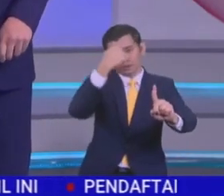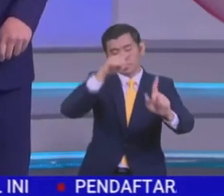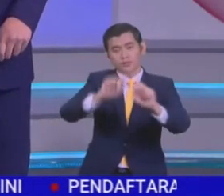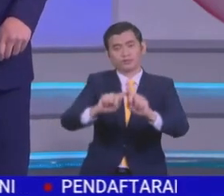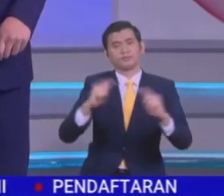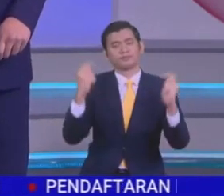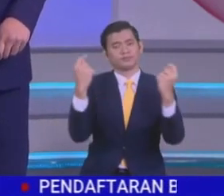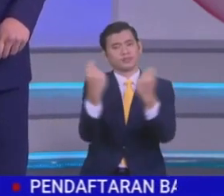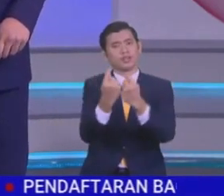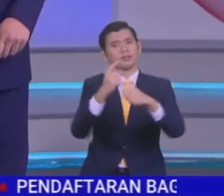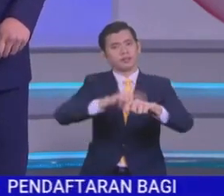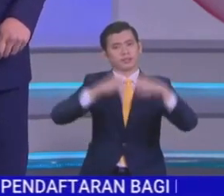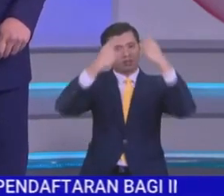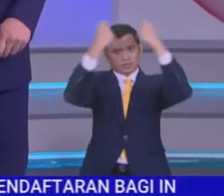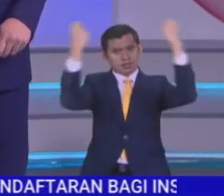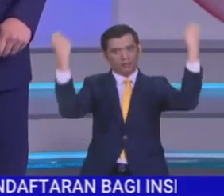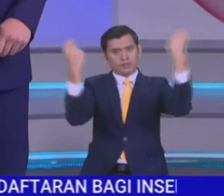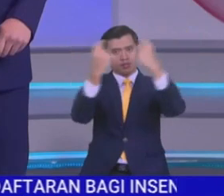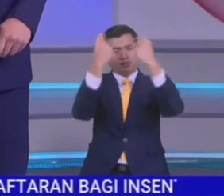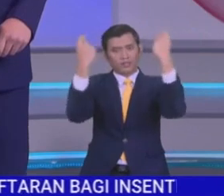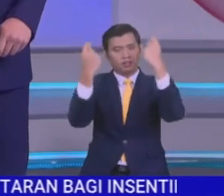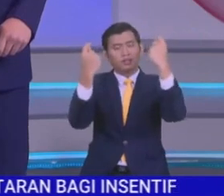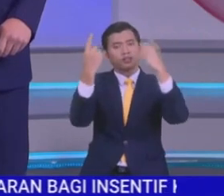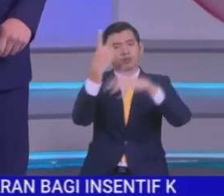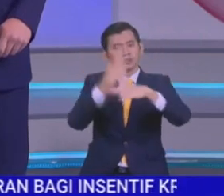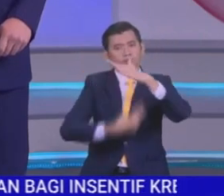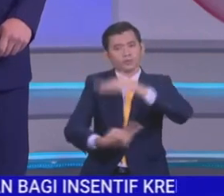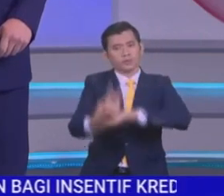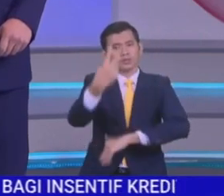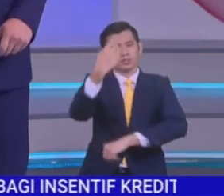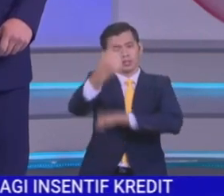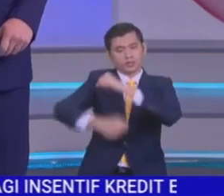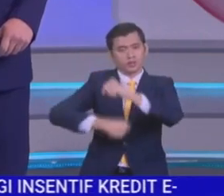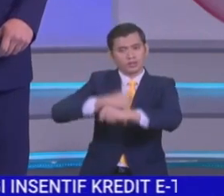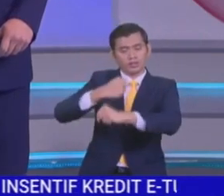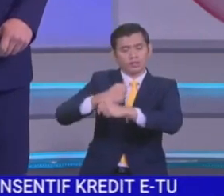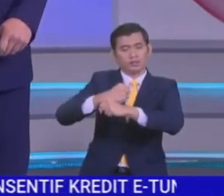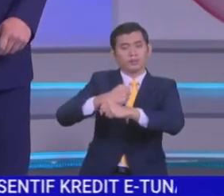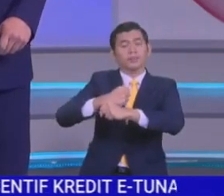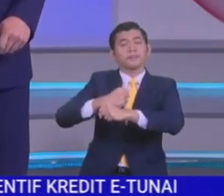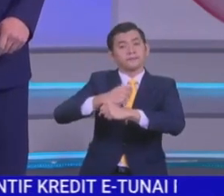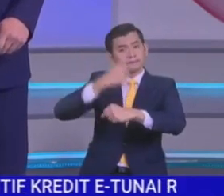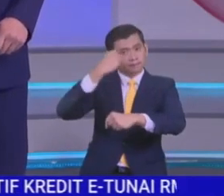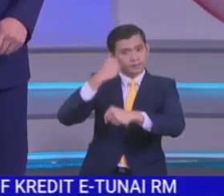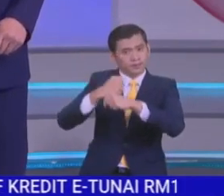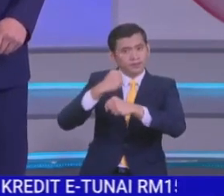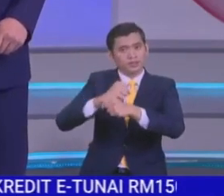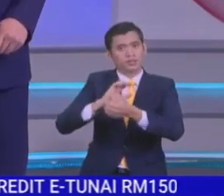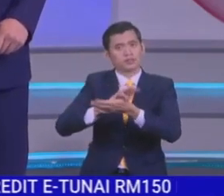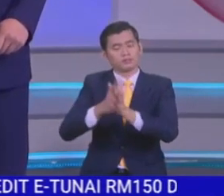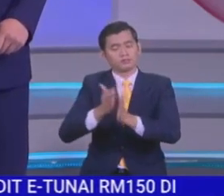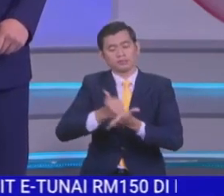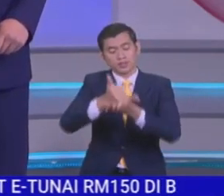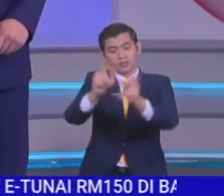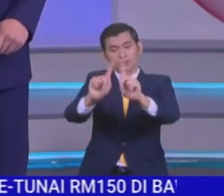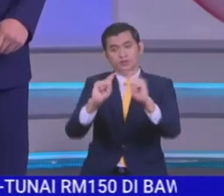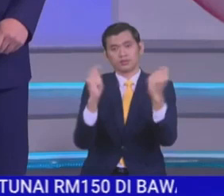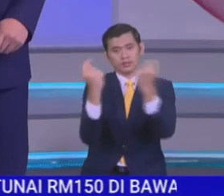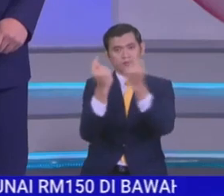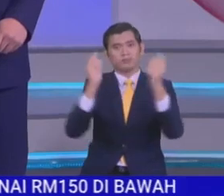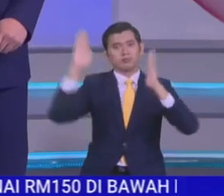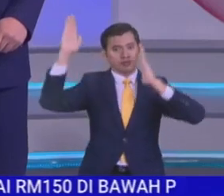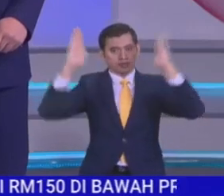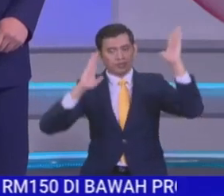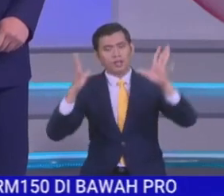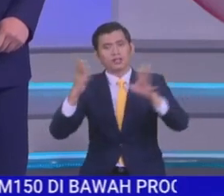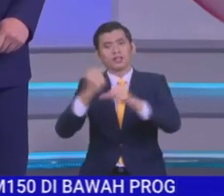pasukannya pada temasya Dwi tahunan itu dianggap realistik. Beliau ditugaskan membantu pasukan membawa pulang 3